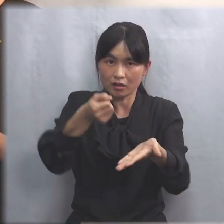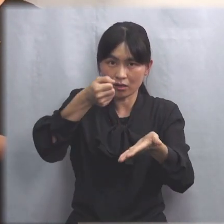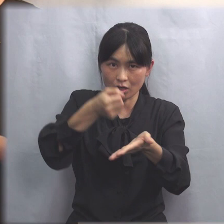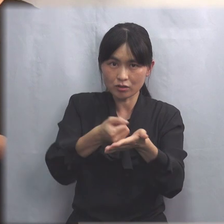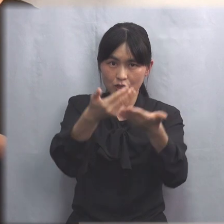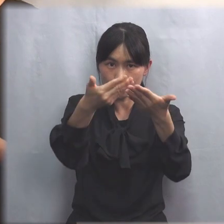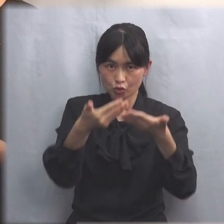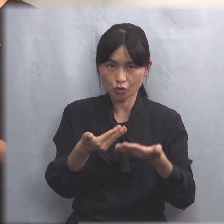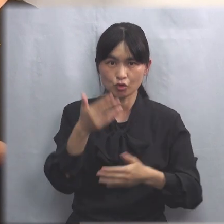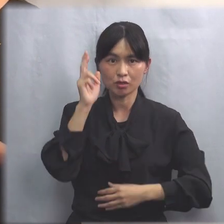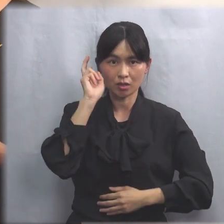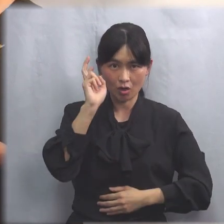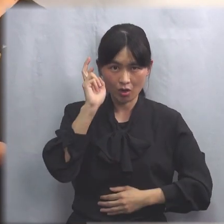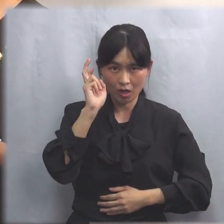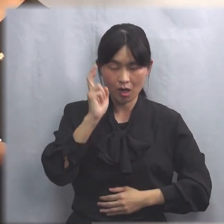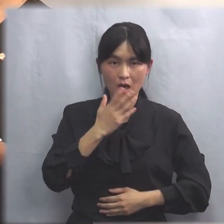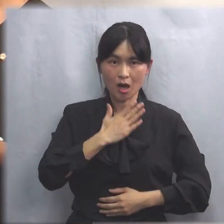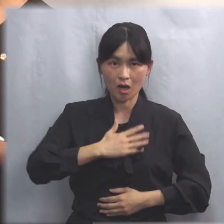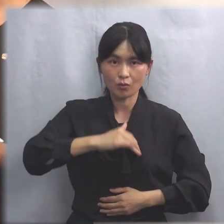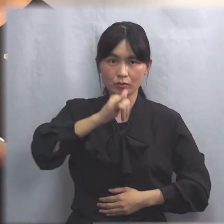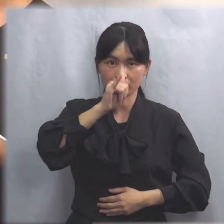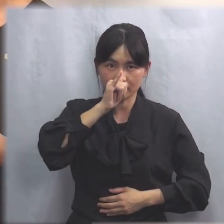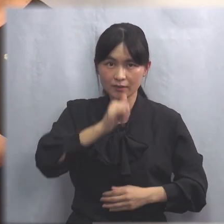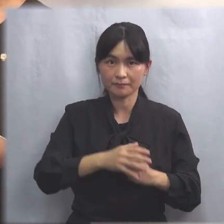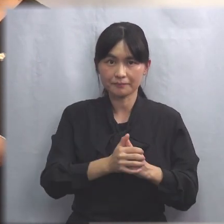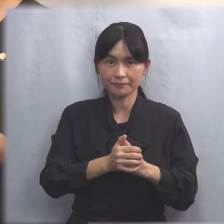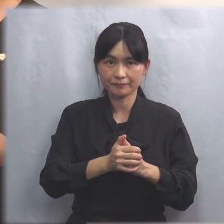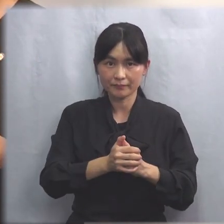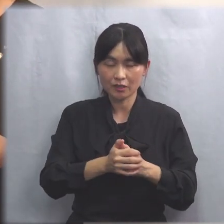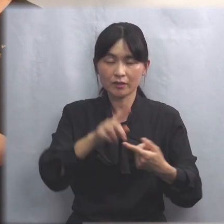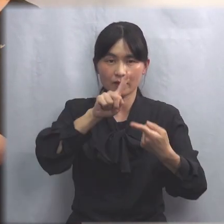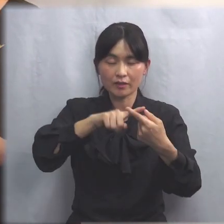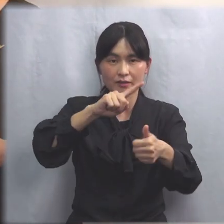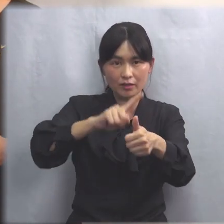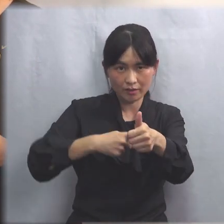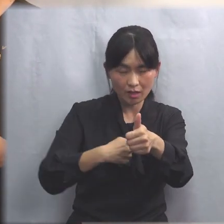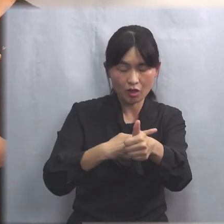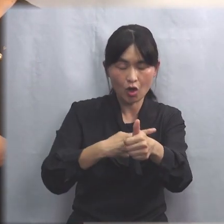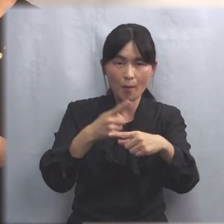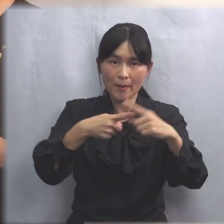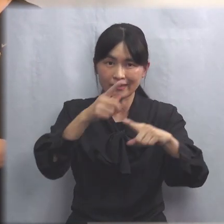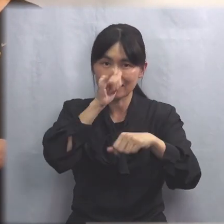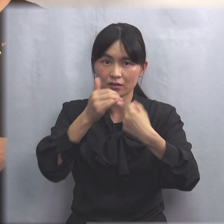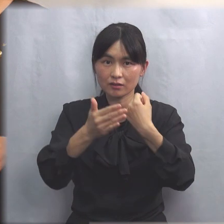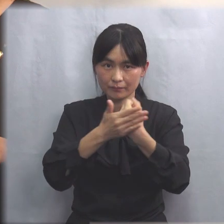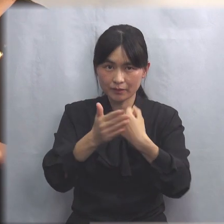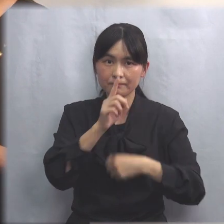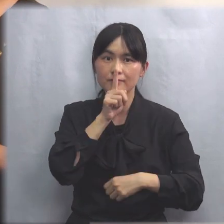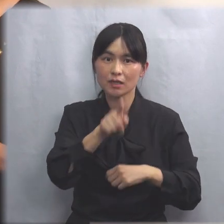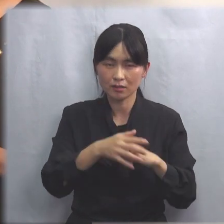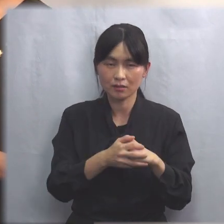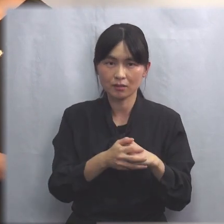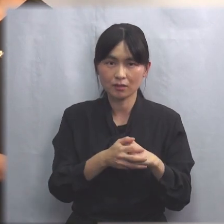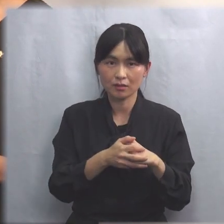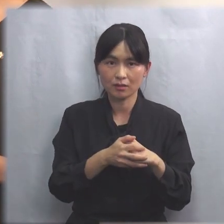결정을 하시는 방안으로 결정을 하였습니다. 그것이 자연스럽다고 판단이 되었기 때문입니다.